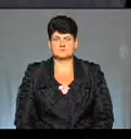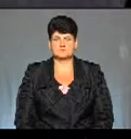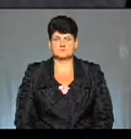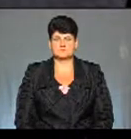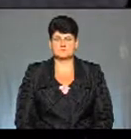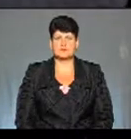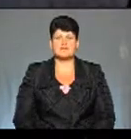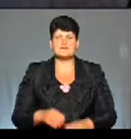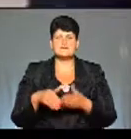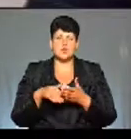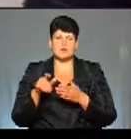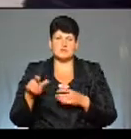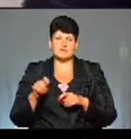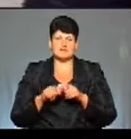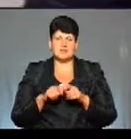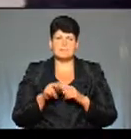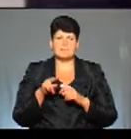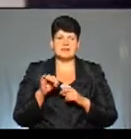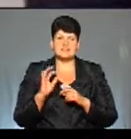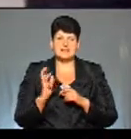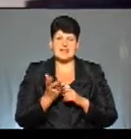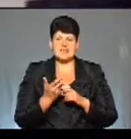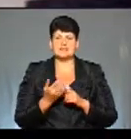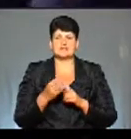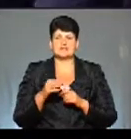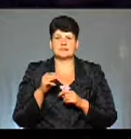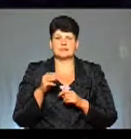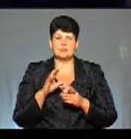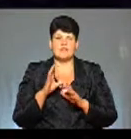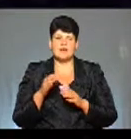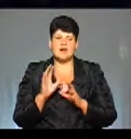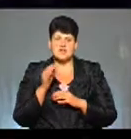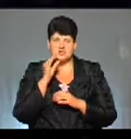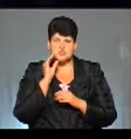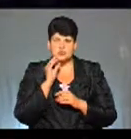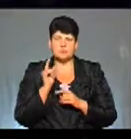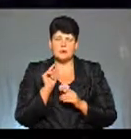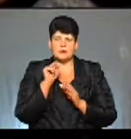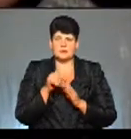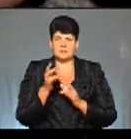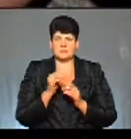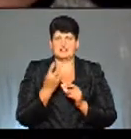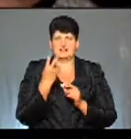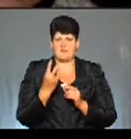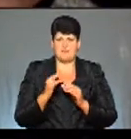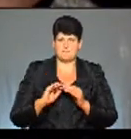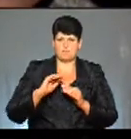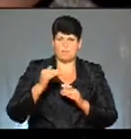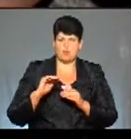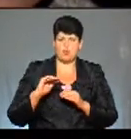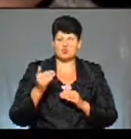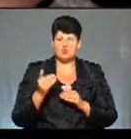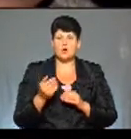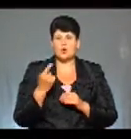Волонтери перевірили дві піцерії на бульварі Тараса Шевченка. Щоб потрапити до однієї із них, треба пройти два бордюри. Один із них, каже координатор